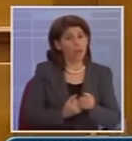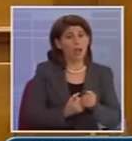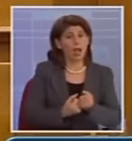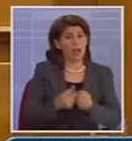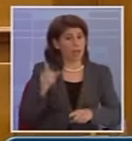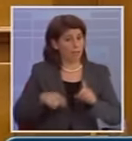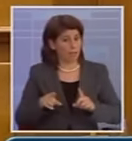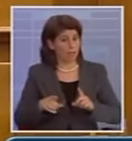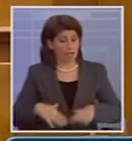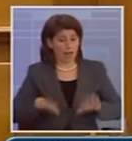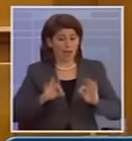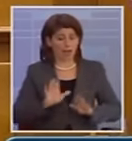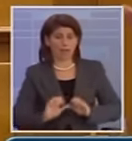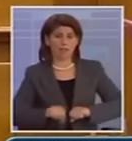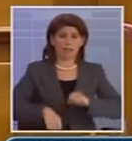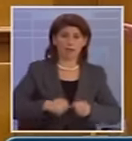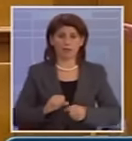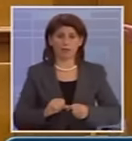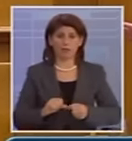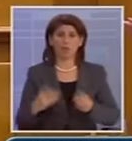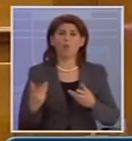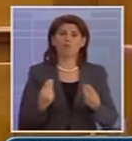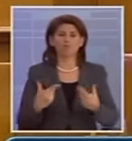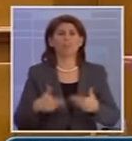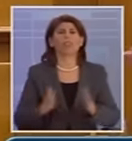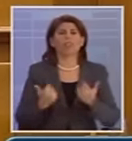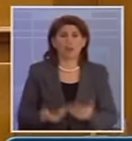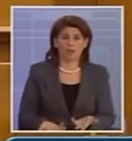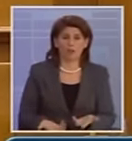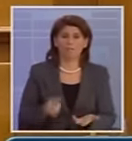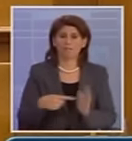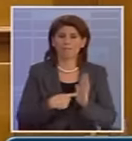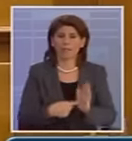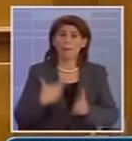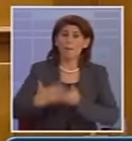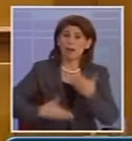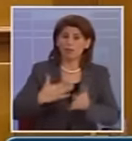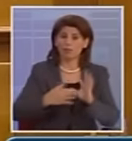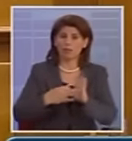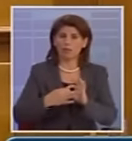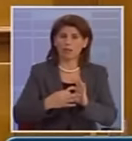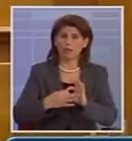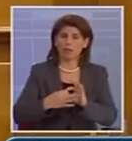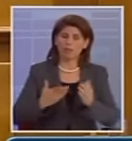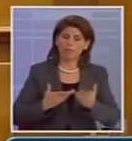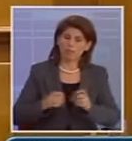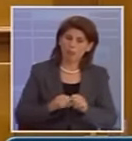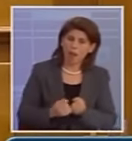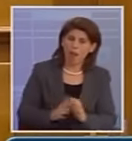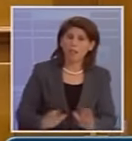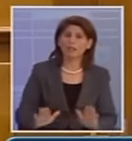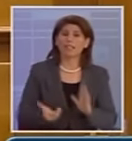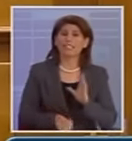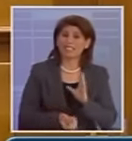κάποιες πρώτες κινήσεις σας, άγαρμπες, δείξατε ότι και τις παραδοσιακές συμμαχίες θα τραυματίσετε και τις